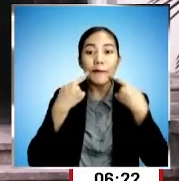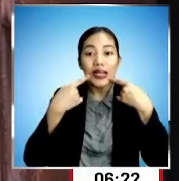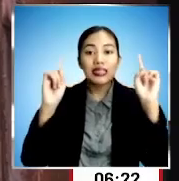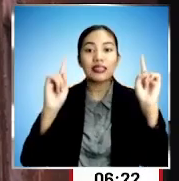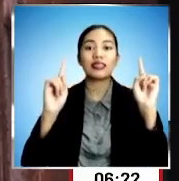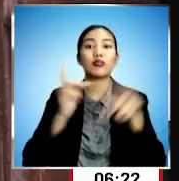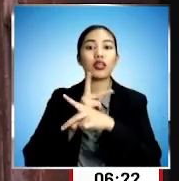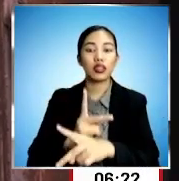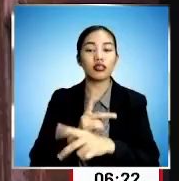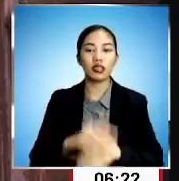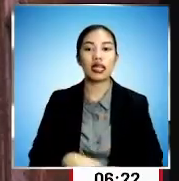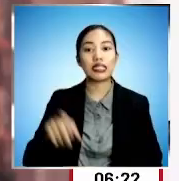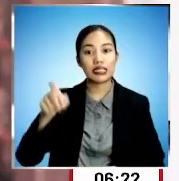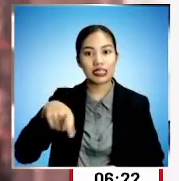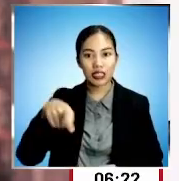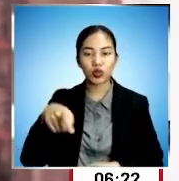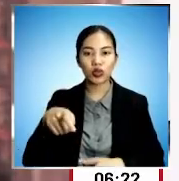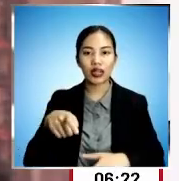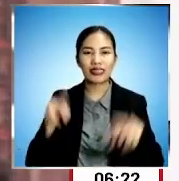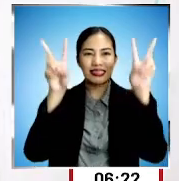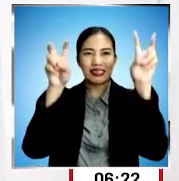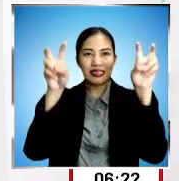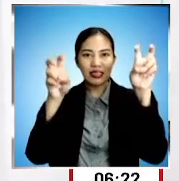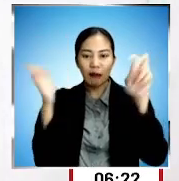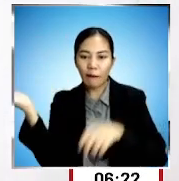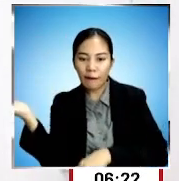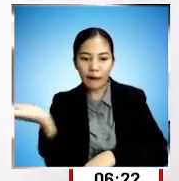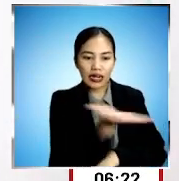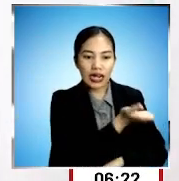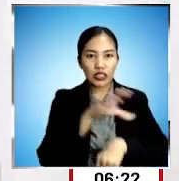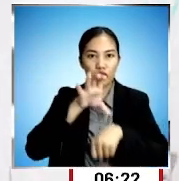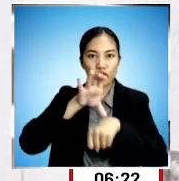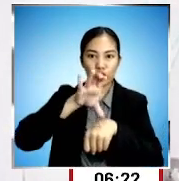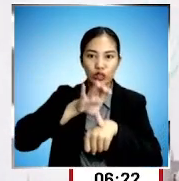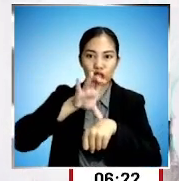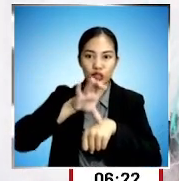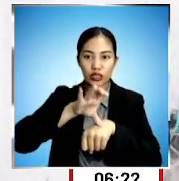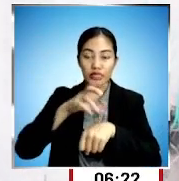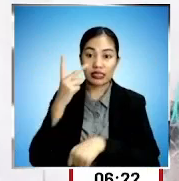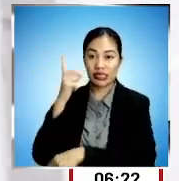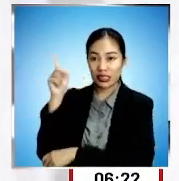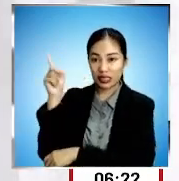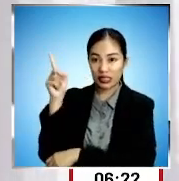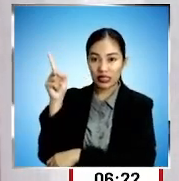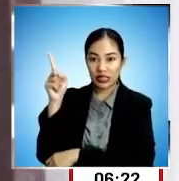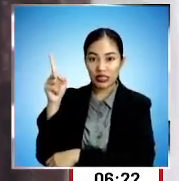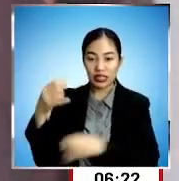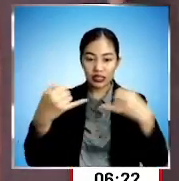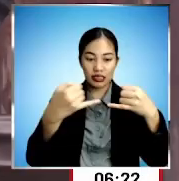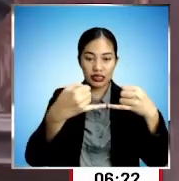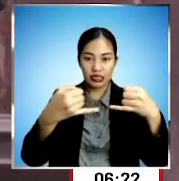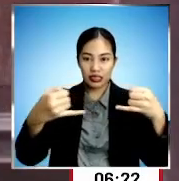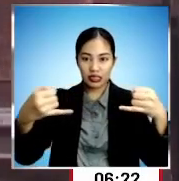literal na hatiin sa gitna ang buong istruktura ng simbahan. Ito, yung linya na to, ang tinatawag na isolation plane, no? Hanggang dito yan, lahat